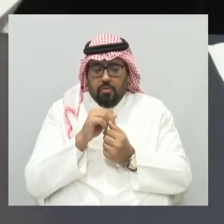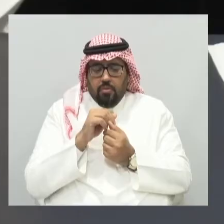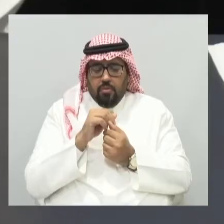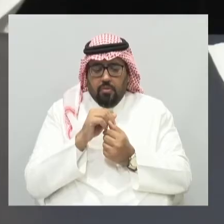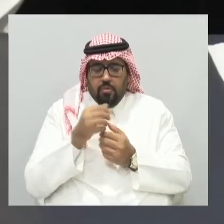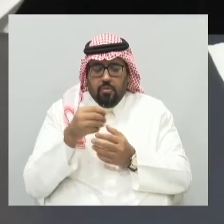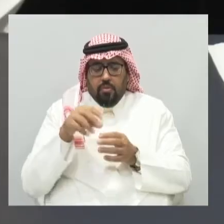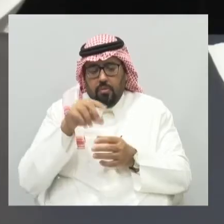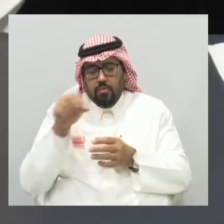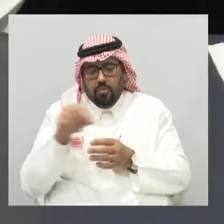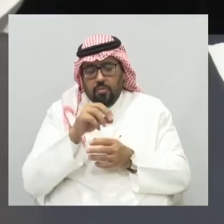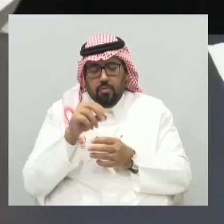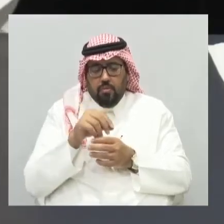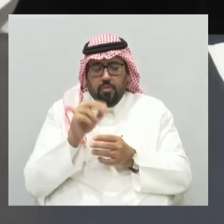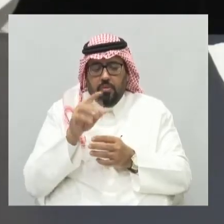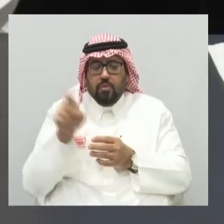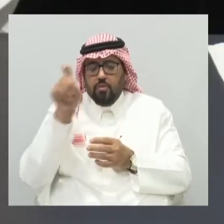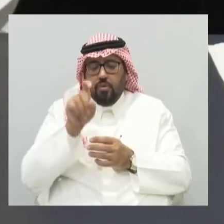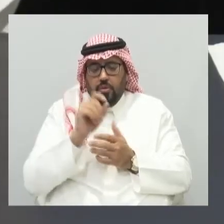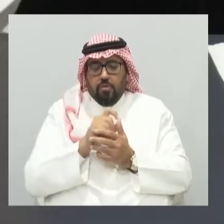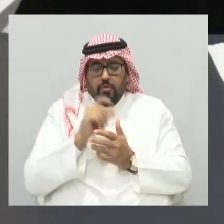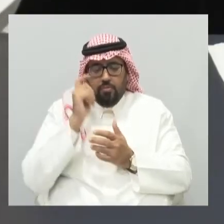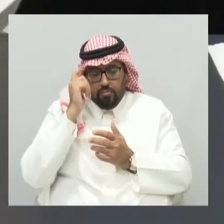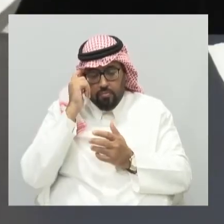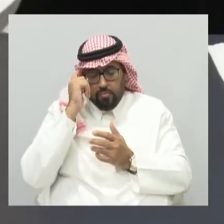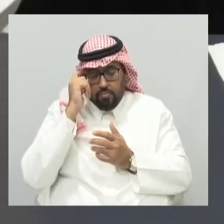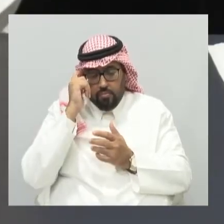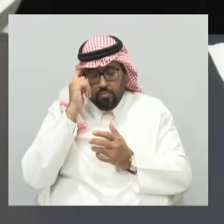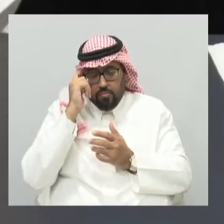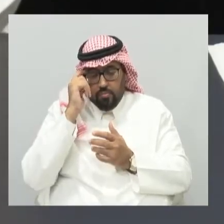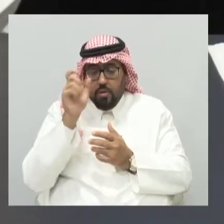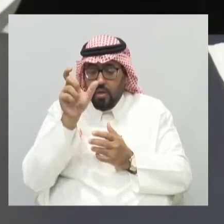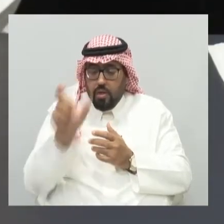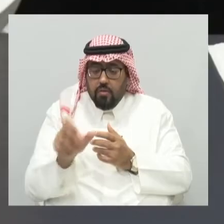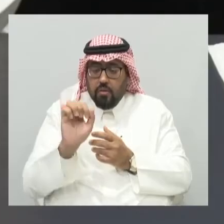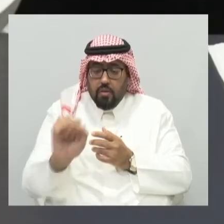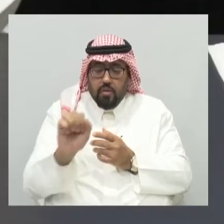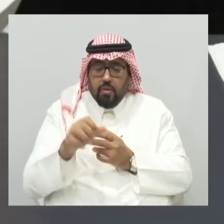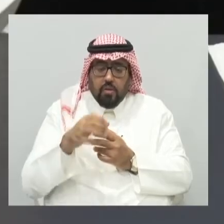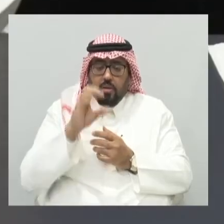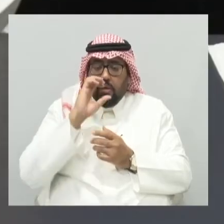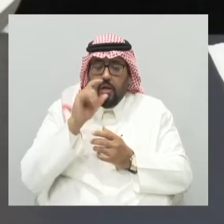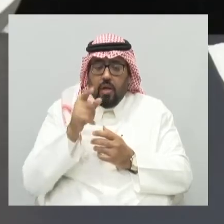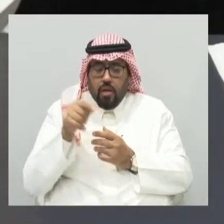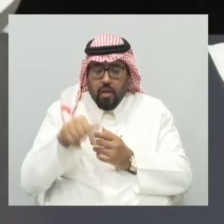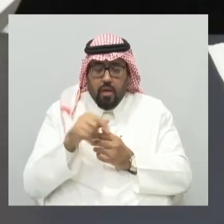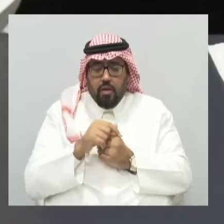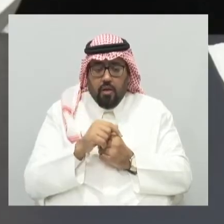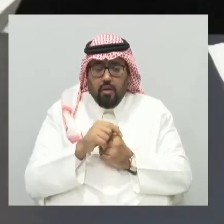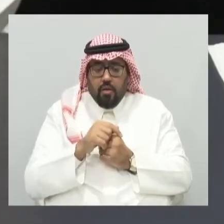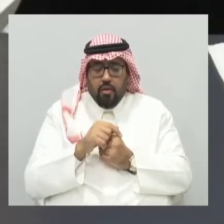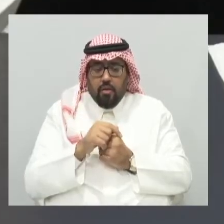قبل ما نبدا بالتجربه انا بسال سؤال نقدر نذكر صفاته خصائص هذا السائل الان